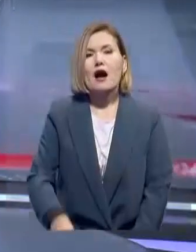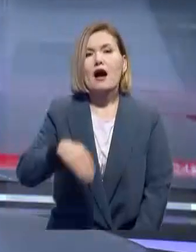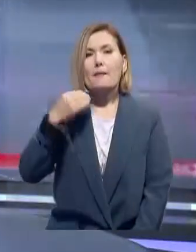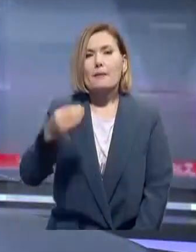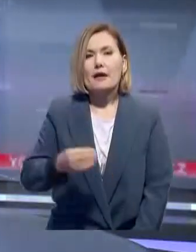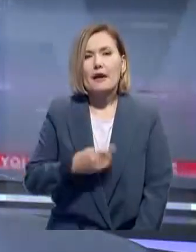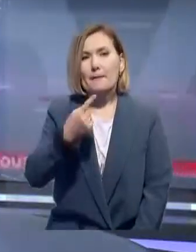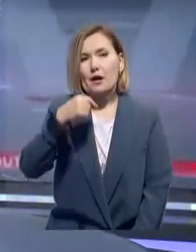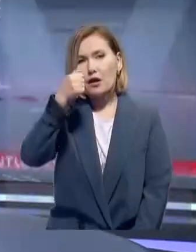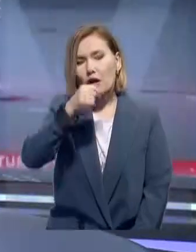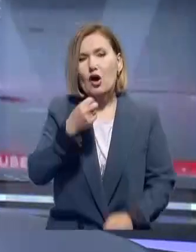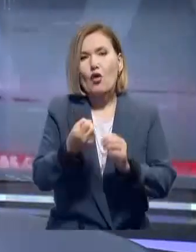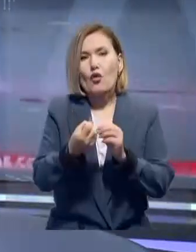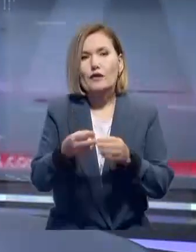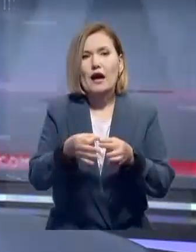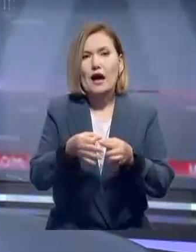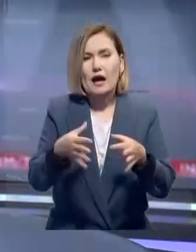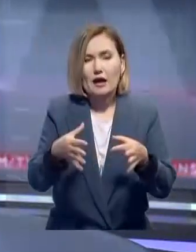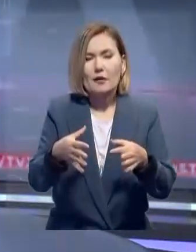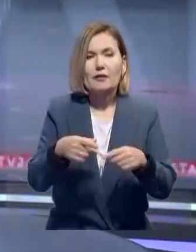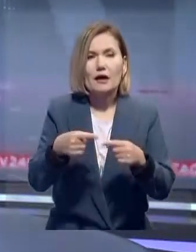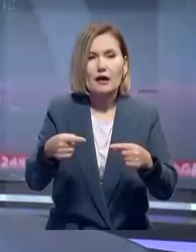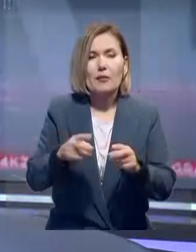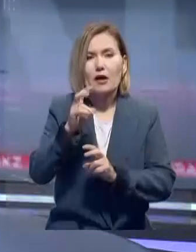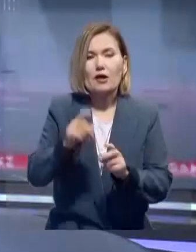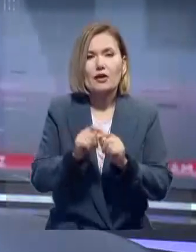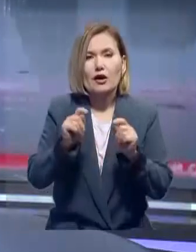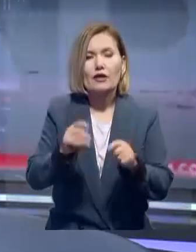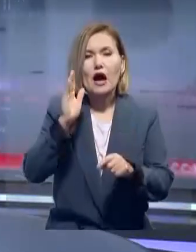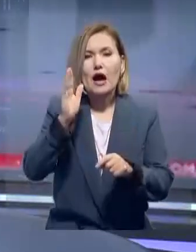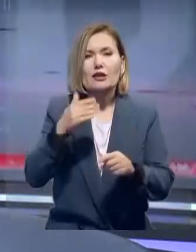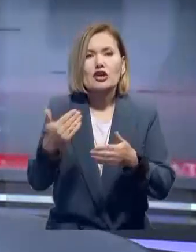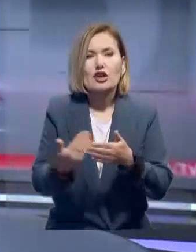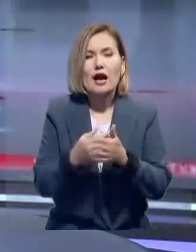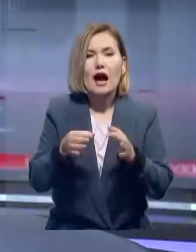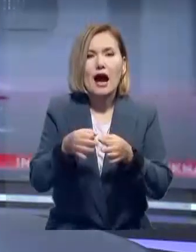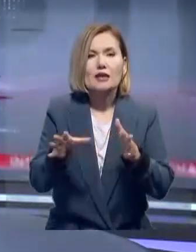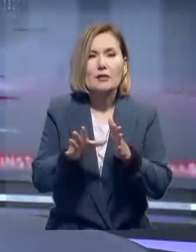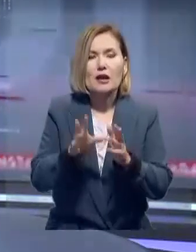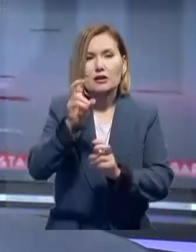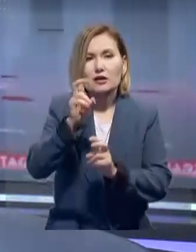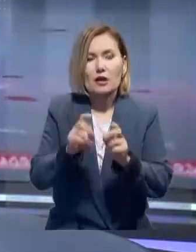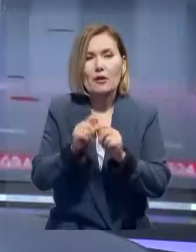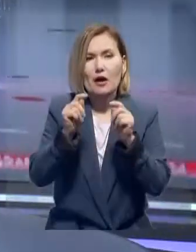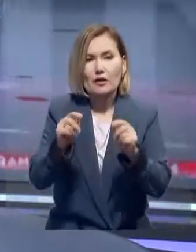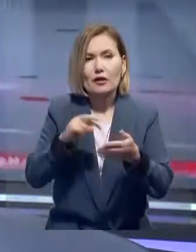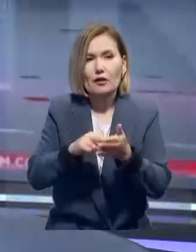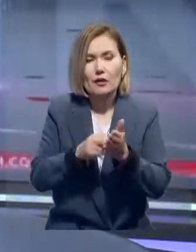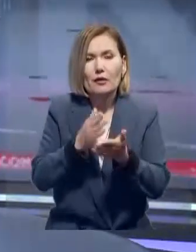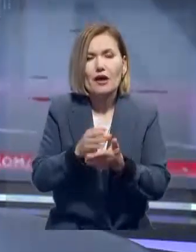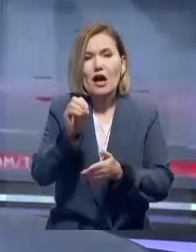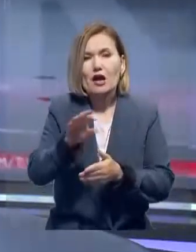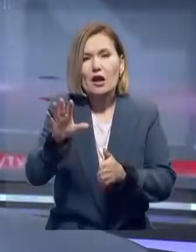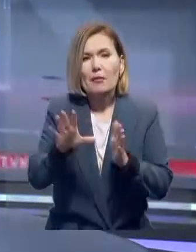Франция бір жылда 12 атом реакторын іске қосты. Алда тағы жаңа атом электр станциясын салуды көздеп отыр. Еуропа бойынша